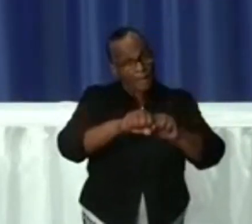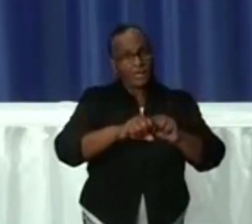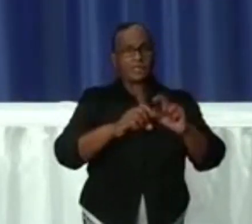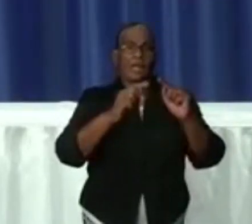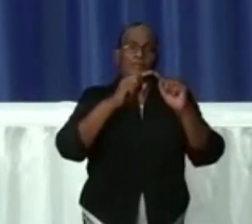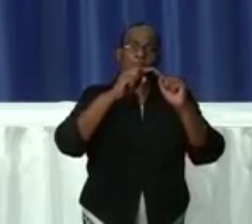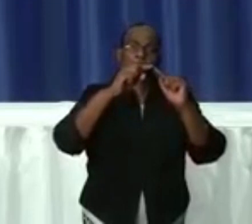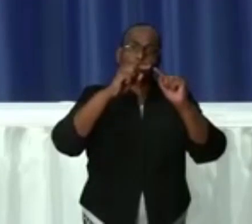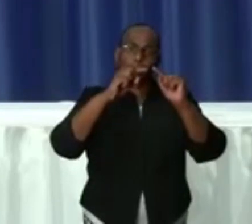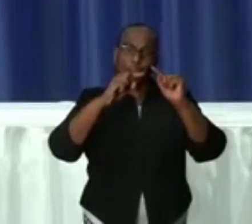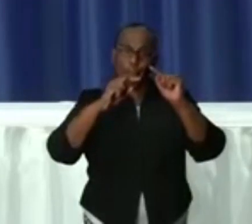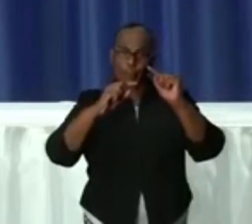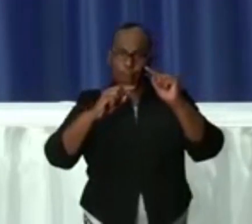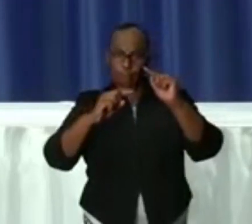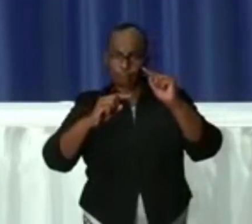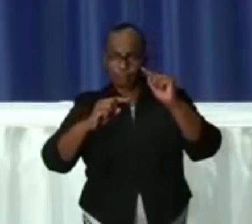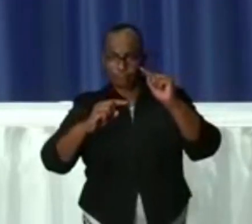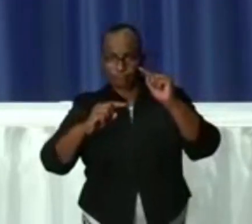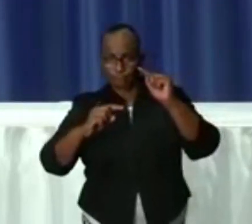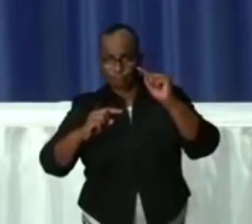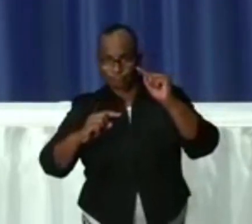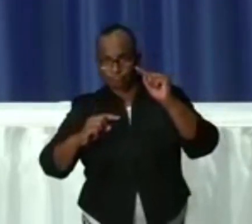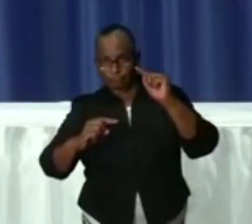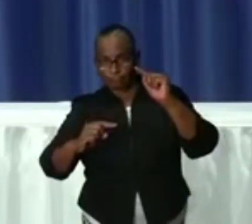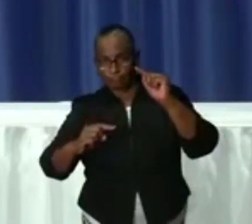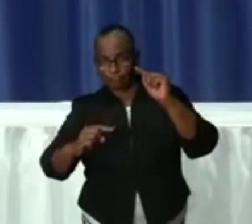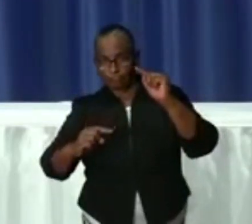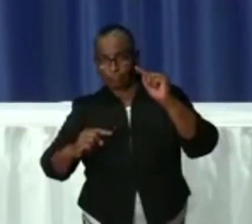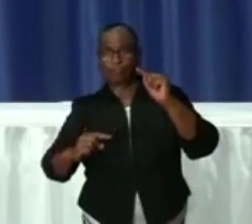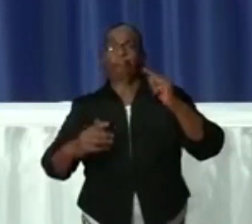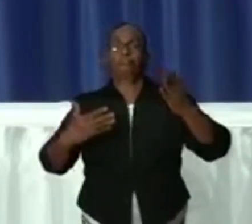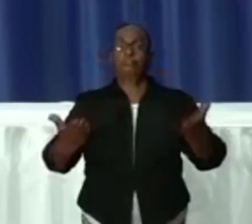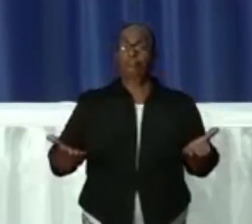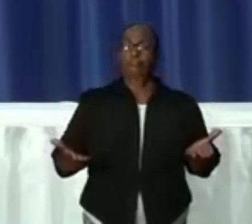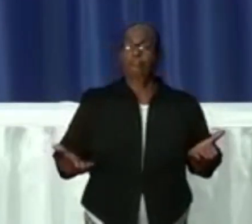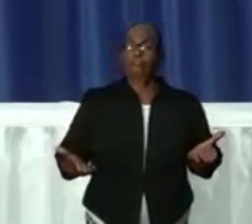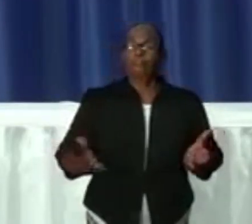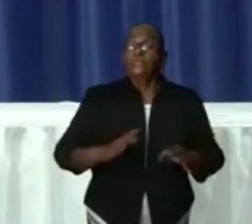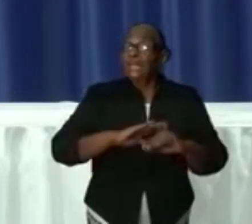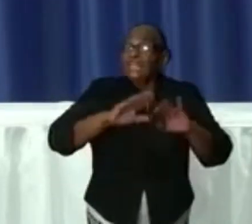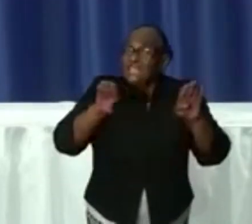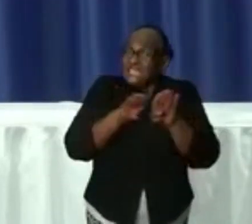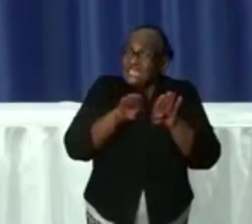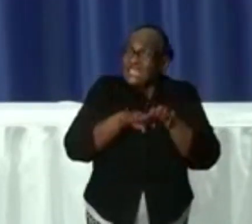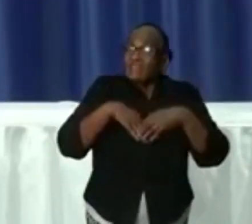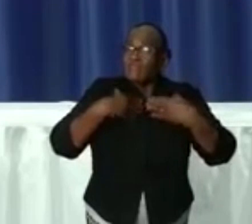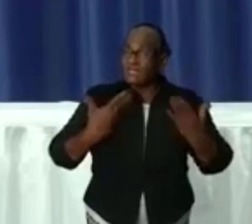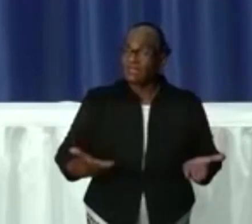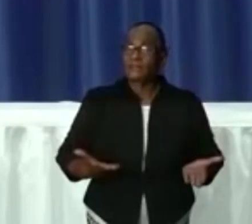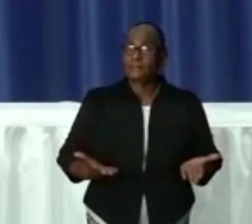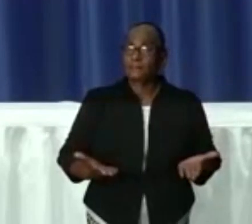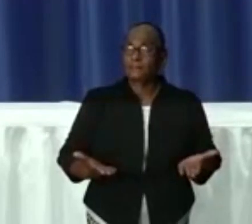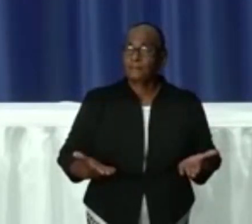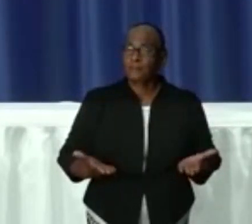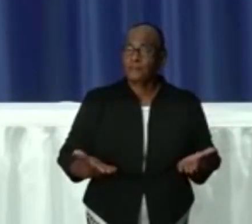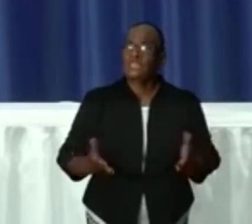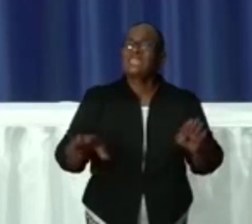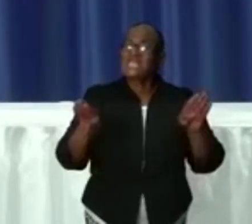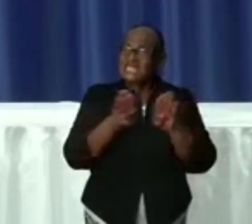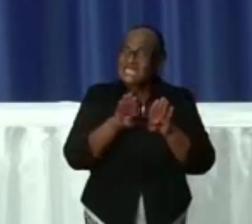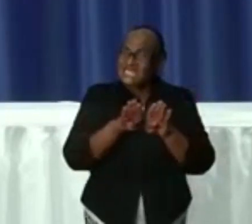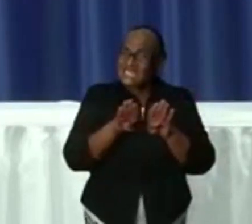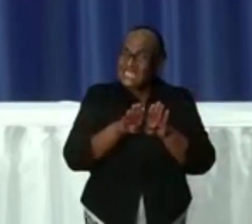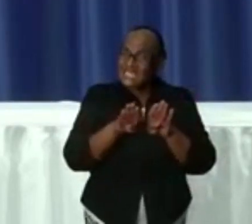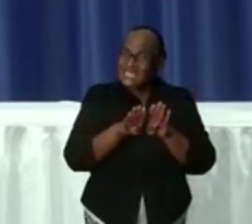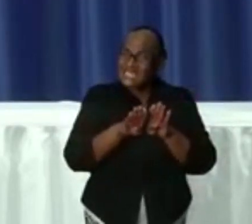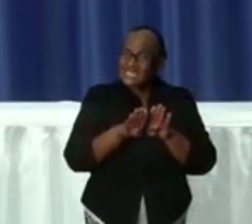En die bewustzijn moet blijven. Het zijn dezelfde dingen die u sedert maart hoort. Maar het zijn dezelfde